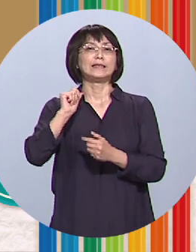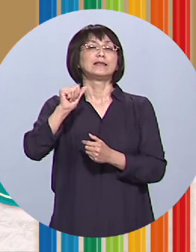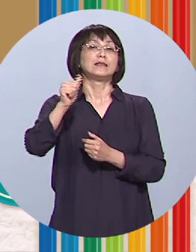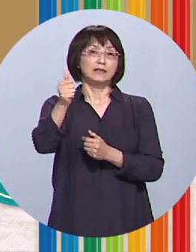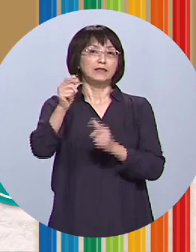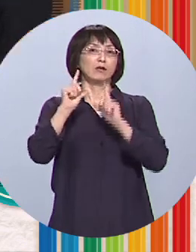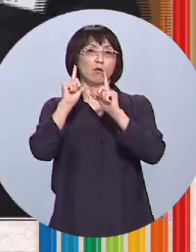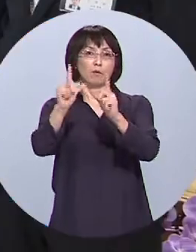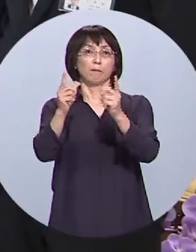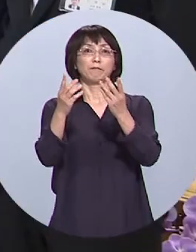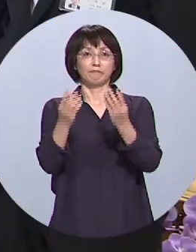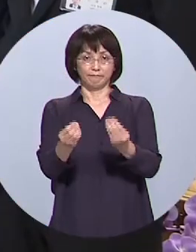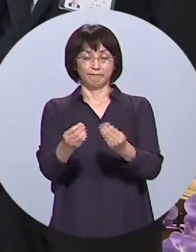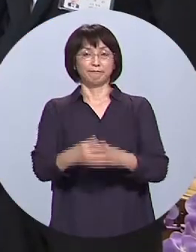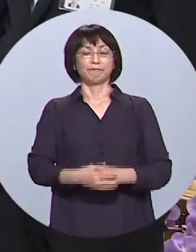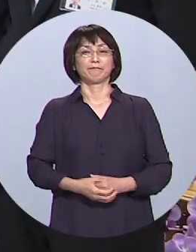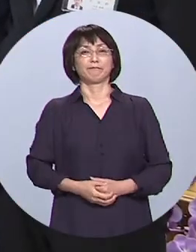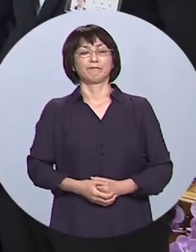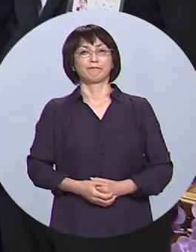ました。